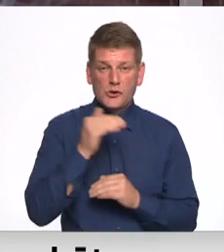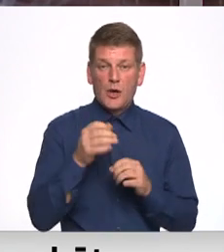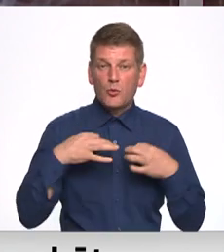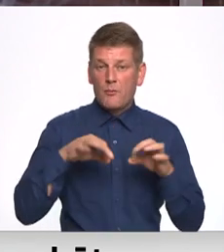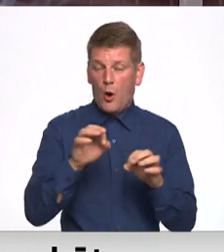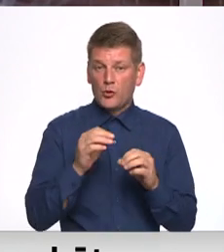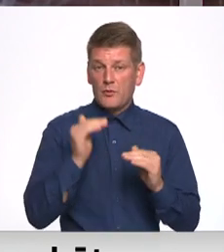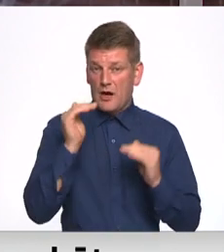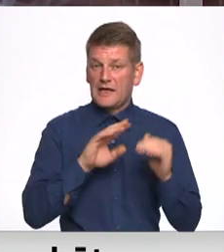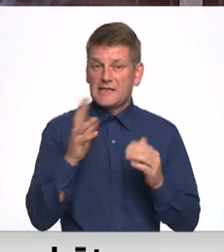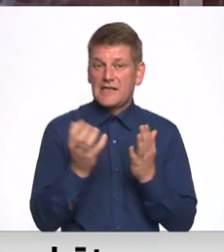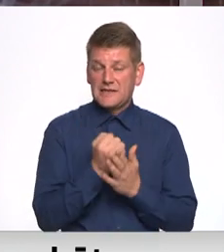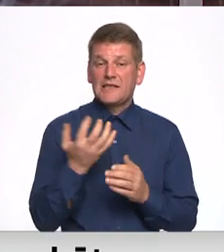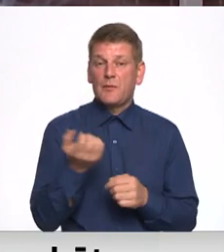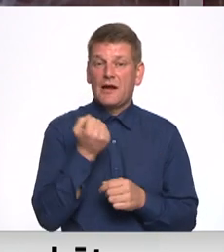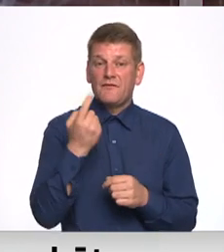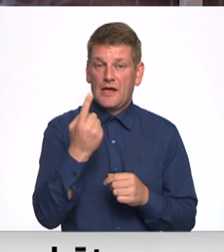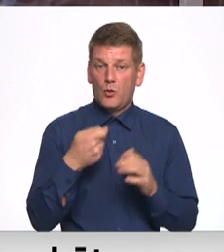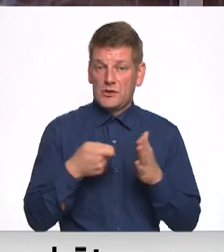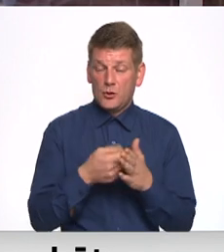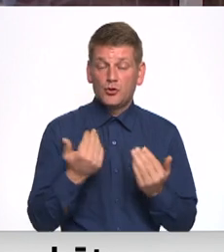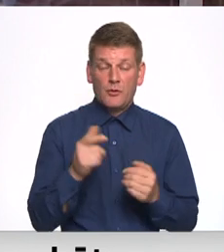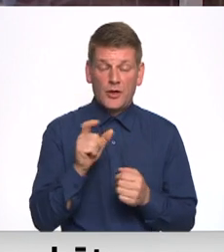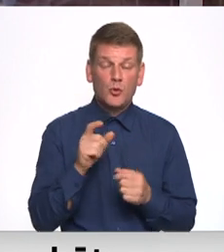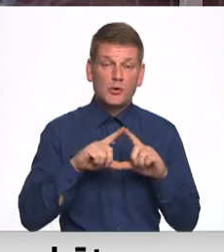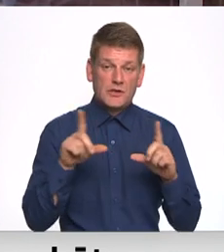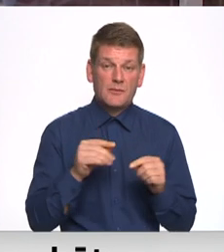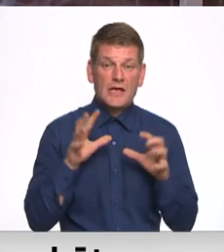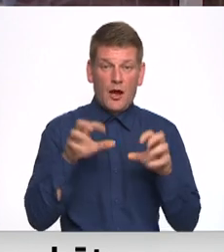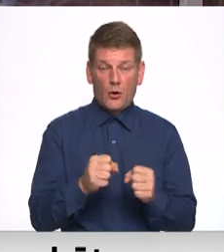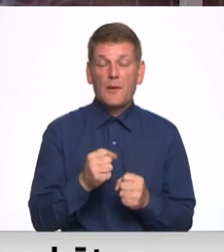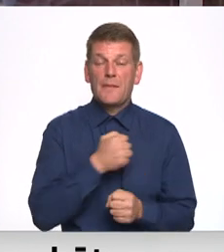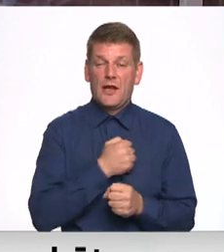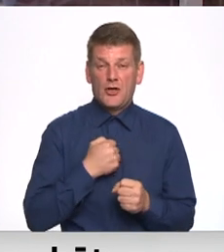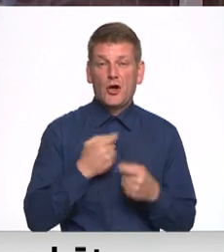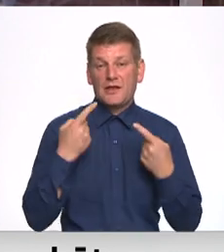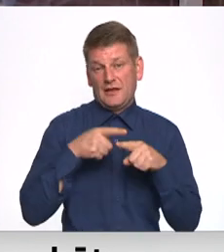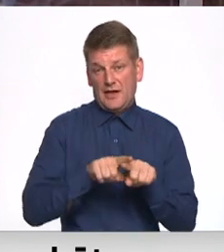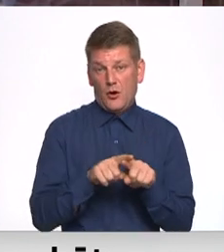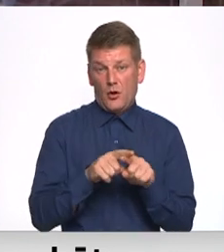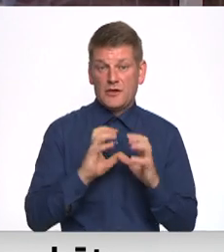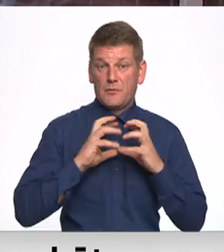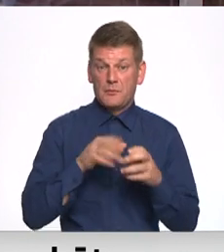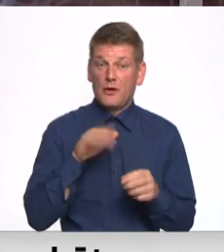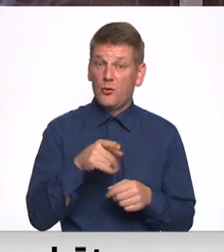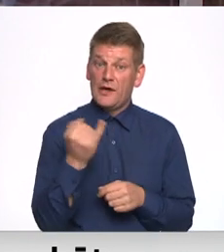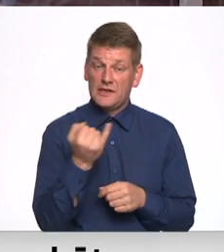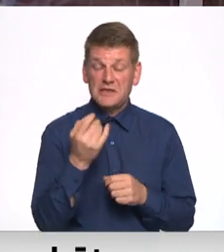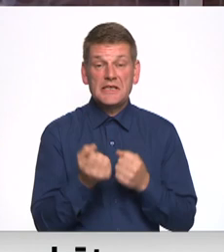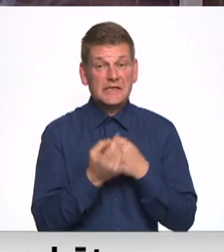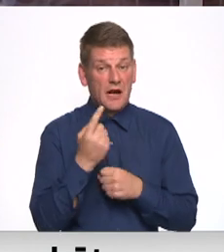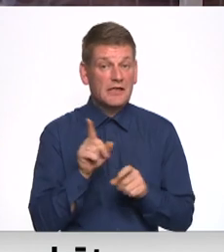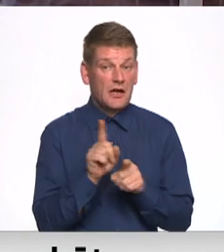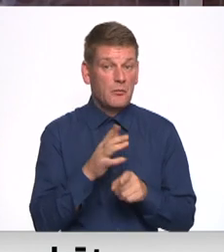kas sasniedzami ar vienu uzlādi. Šobrīd uzņēmums mēģina iekrot savu vietu militāro tehnoloģiju pasaulē un par to interesi sācis izrādīt